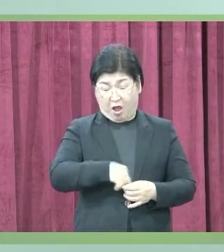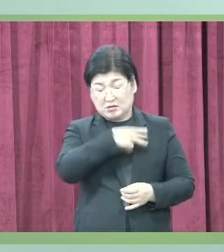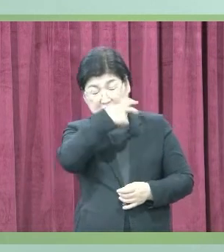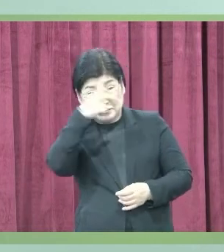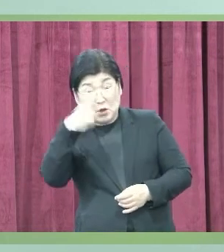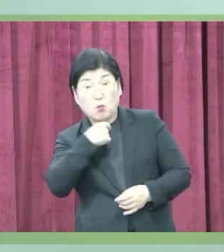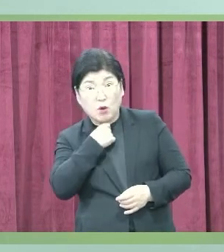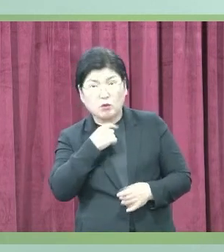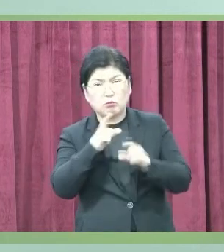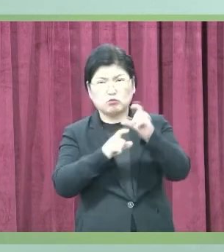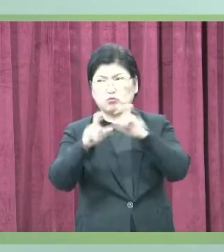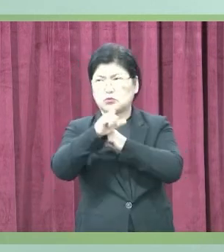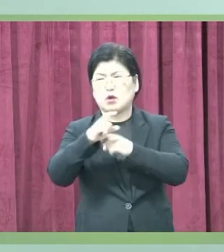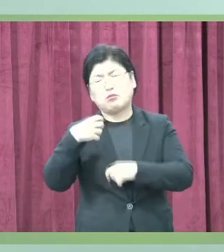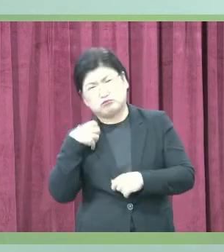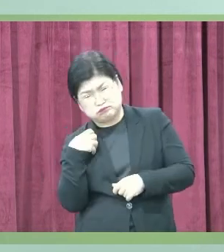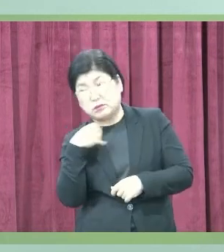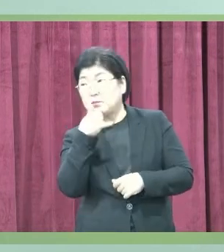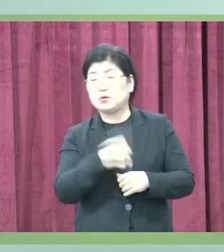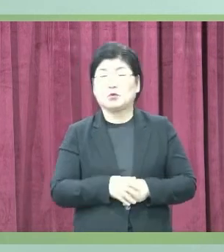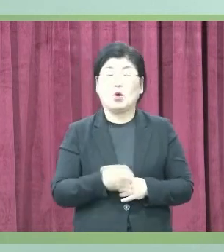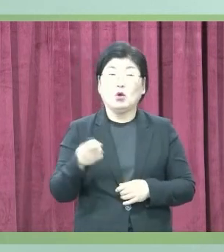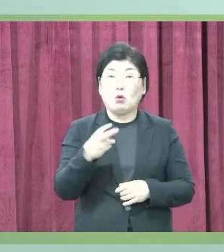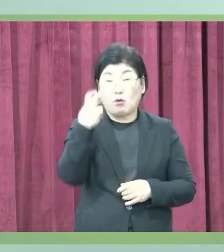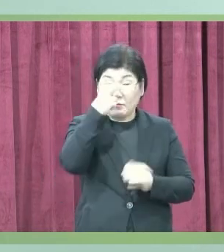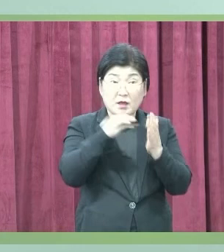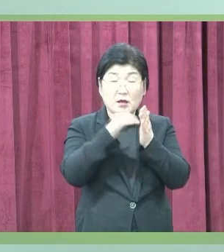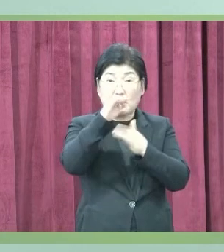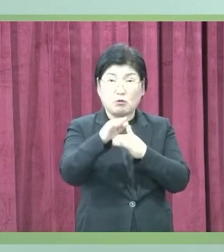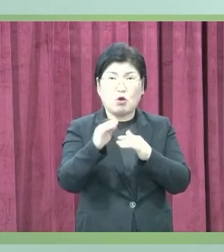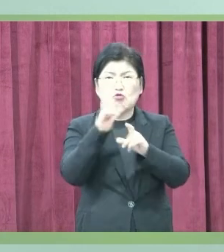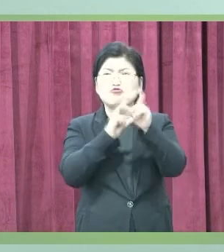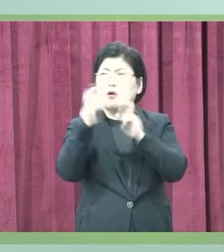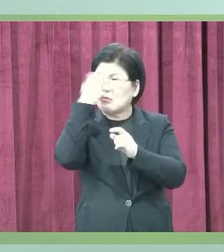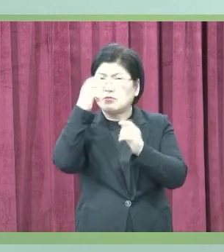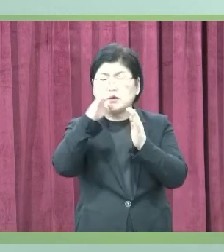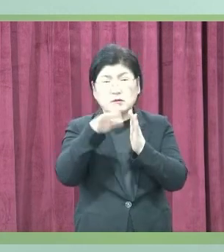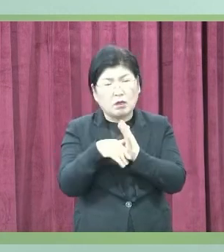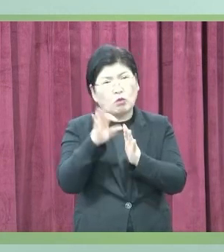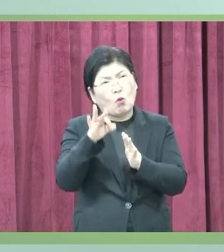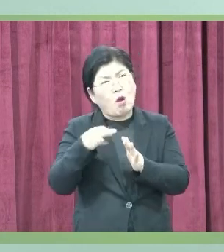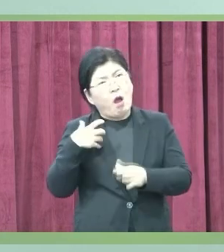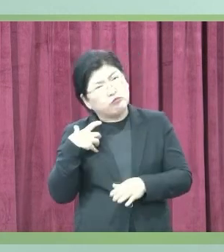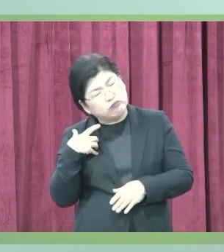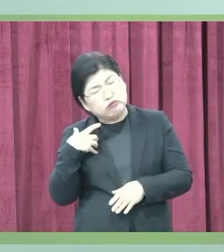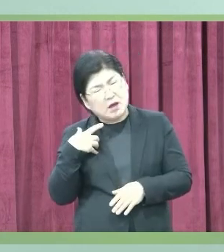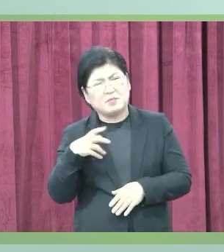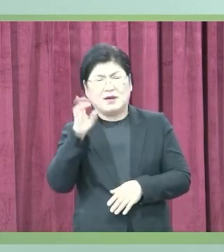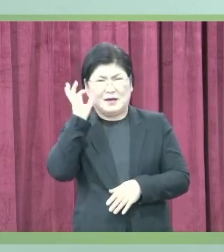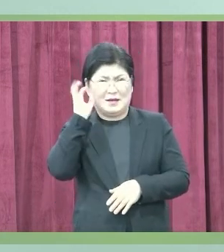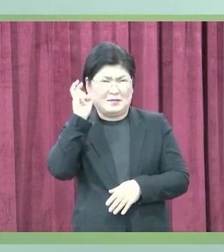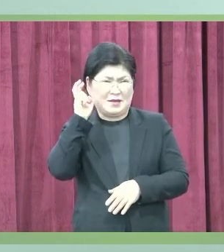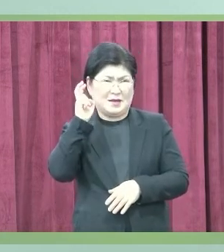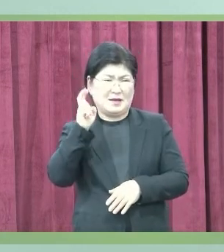검진이 또 추가 발생될 수가 있죠. 또 하나는 검진 이후에 추가 검사 에서 추가 비용이 발생되는 부분을